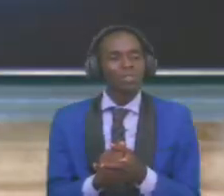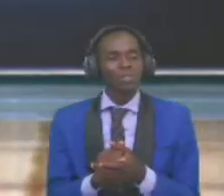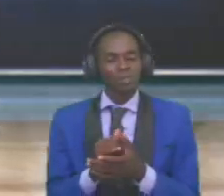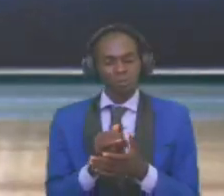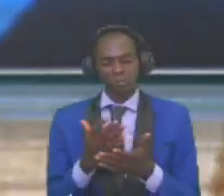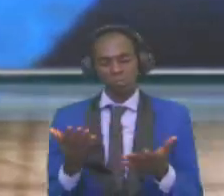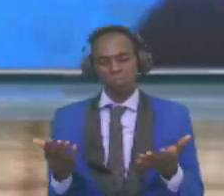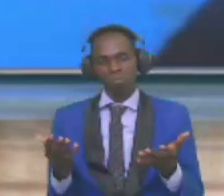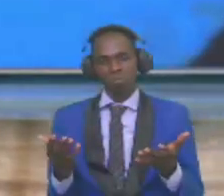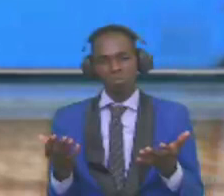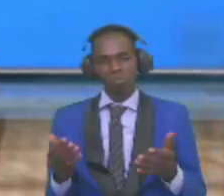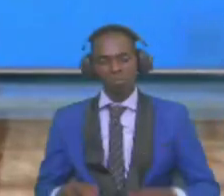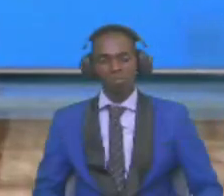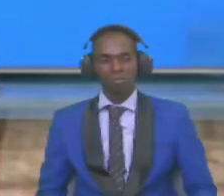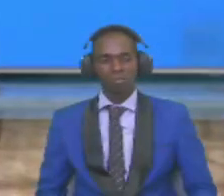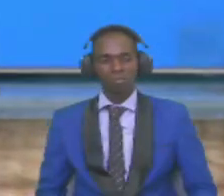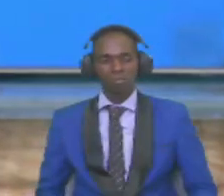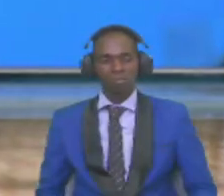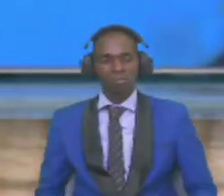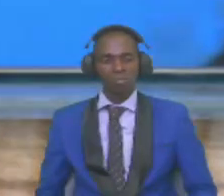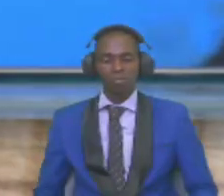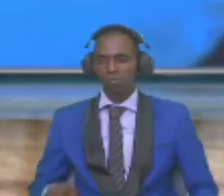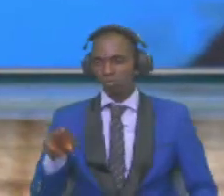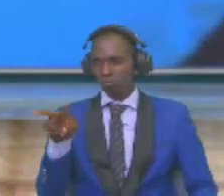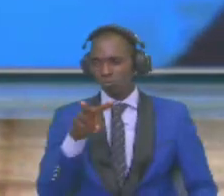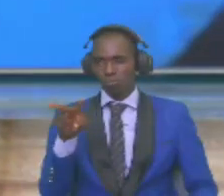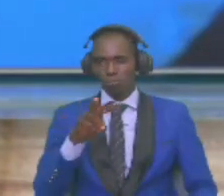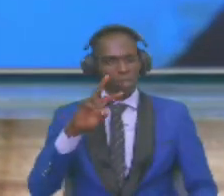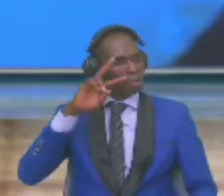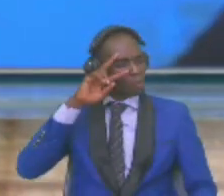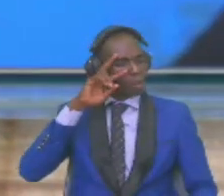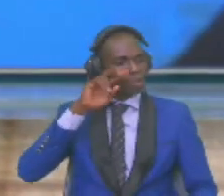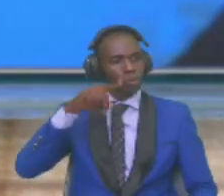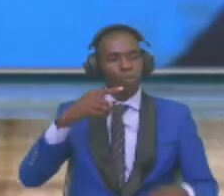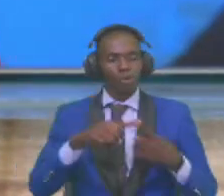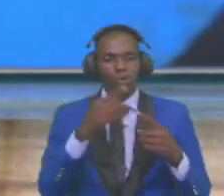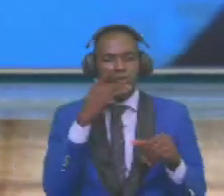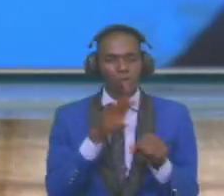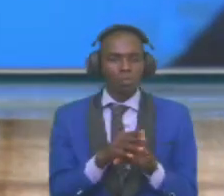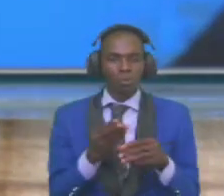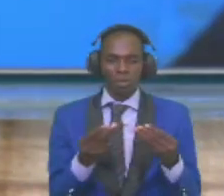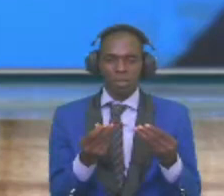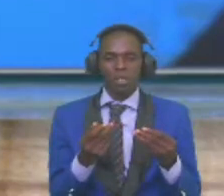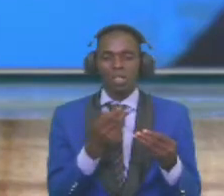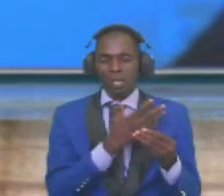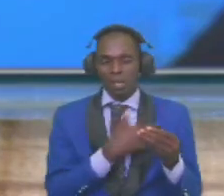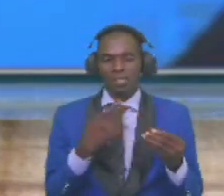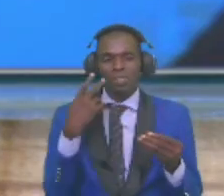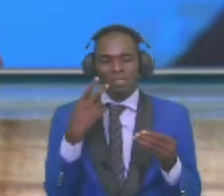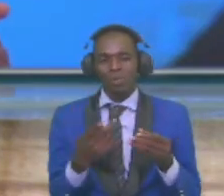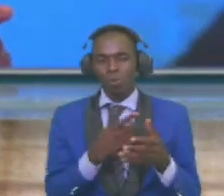ose alors à vous espion allé au